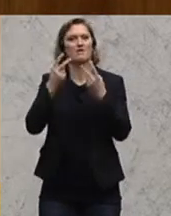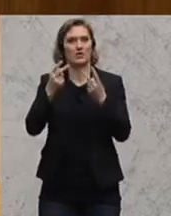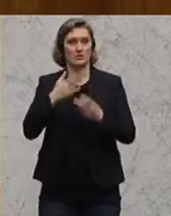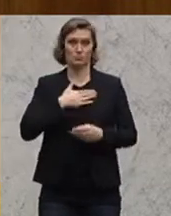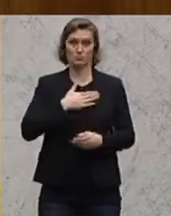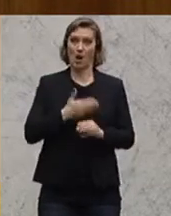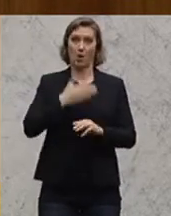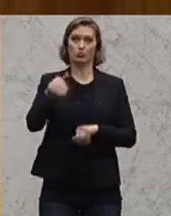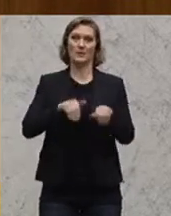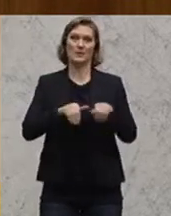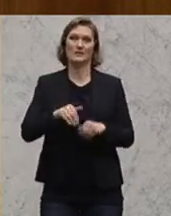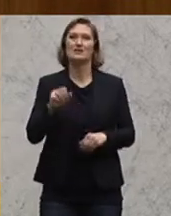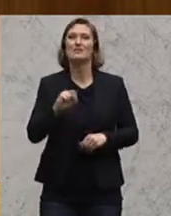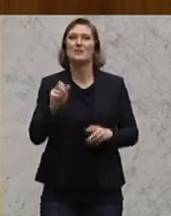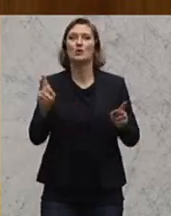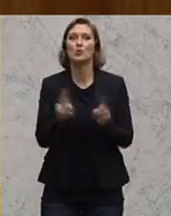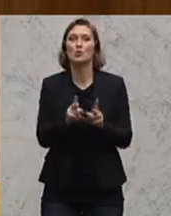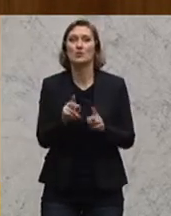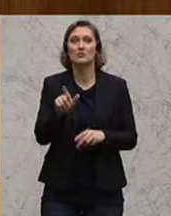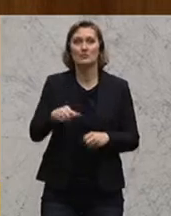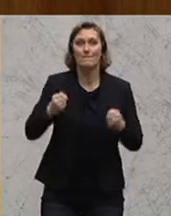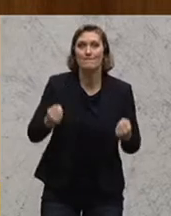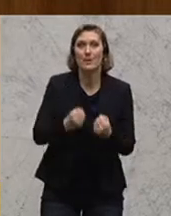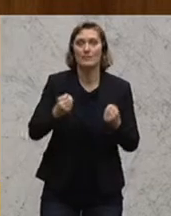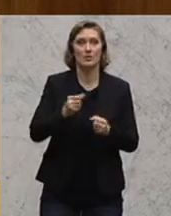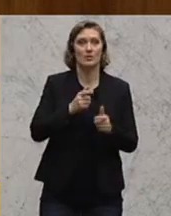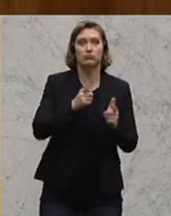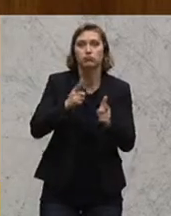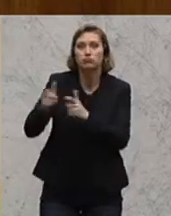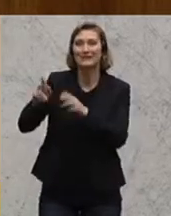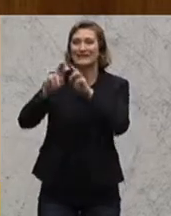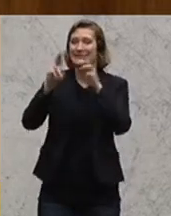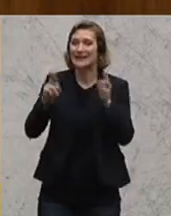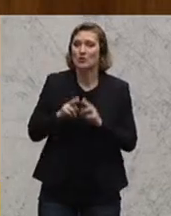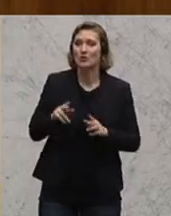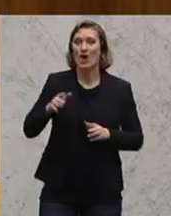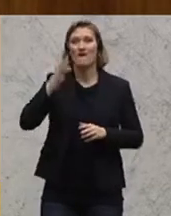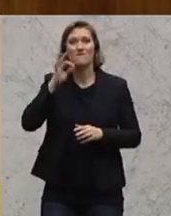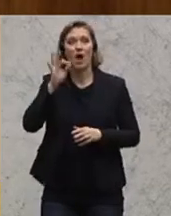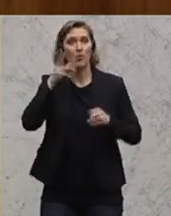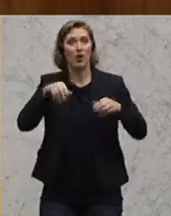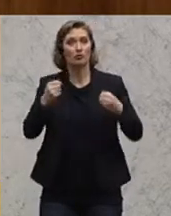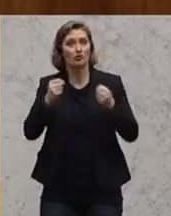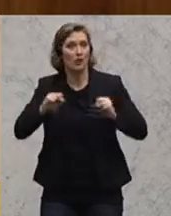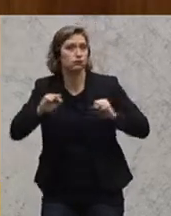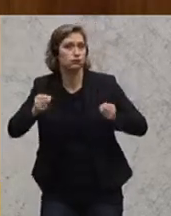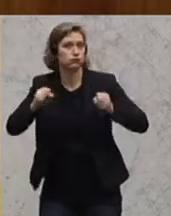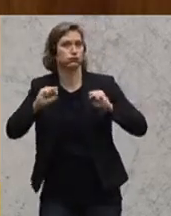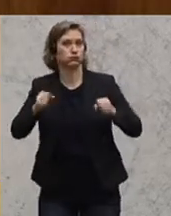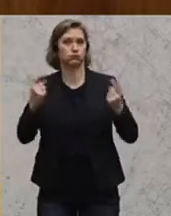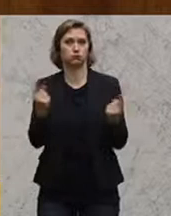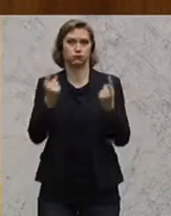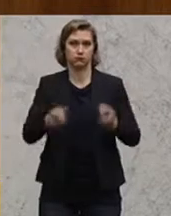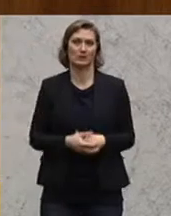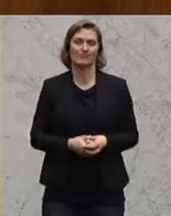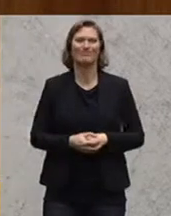Außenminister Sebastian Kurz macht sich vehement auf dem internationalen Parkett für die Rechte der Frauen stark. Die Situation